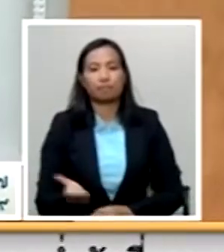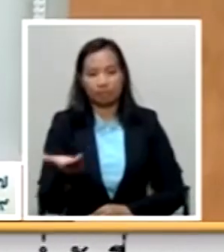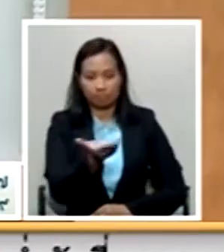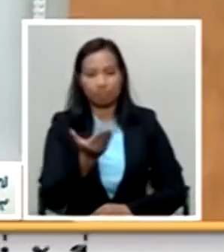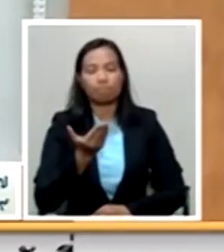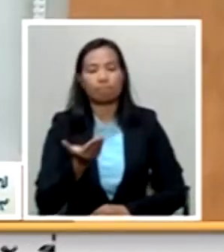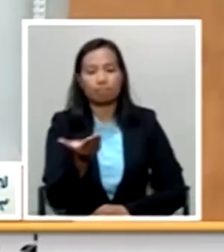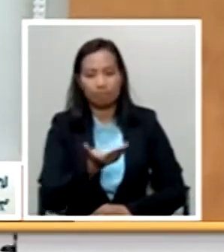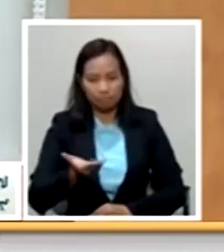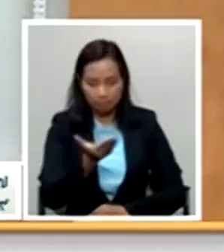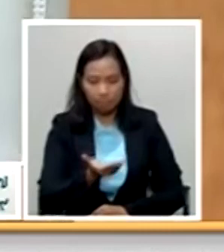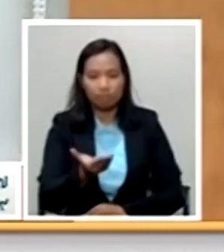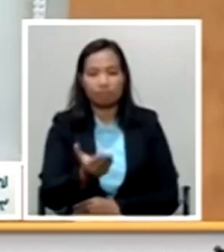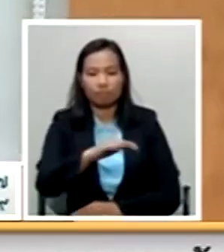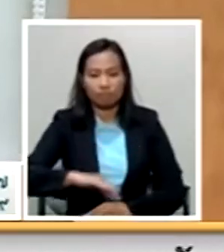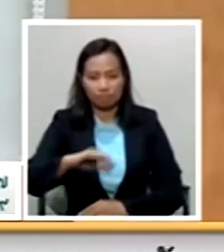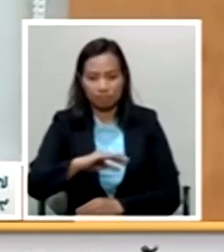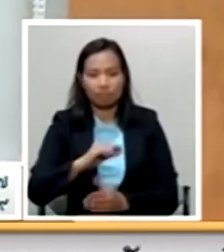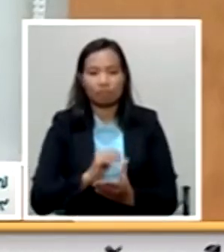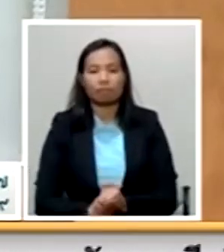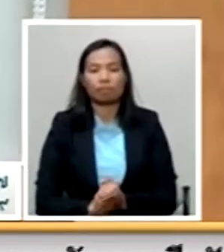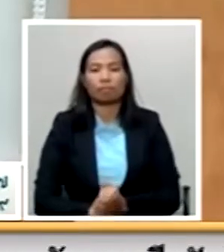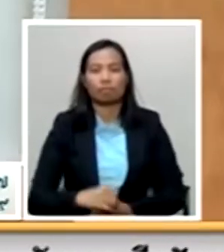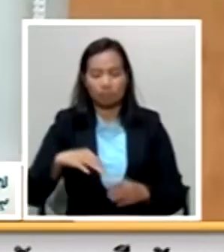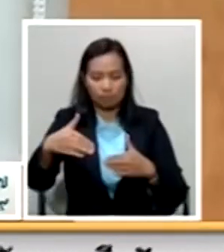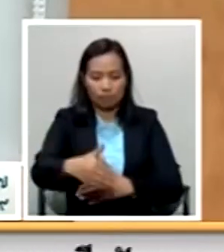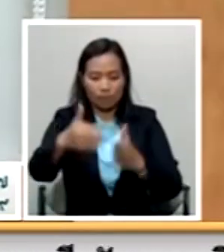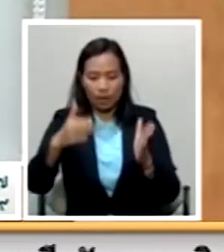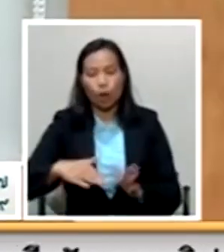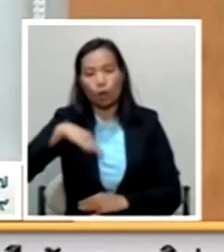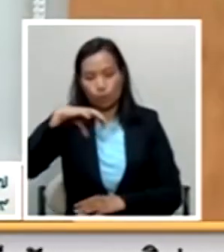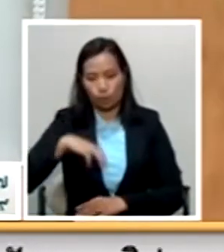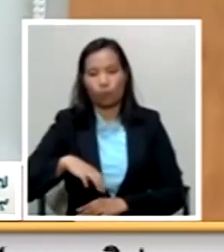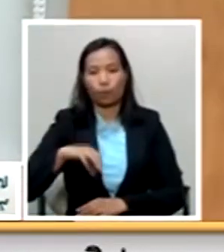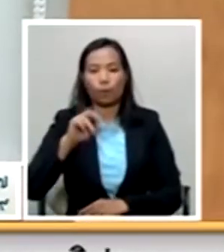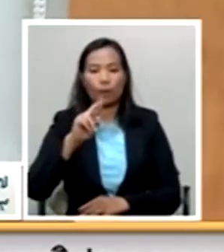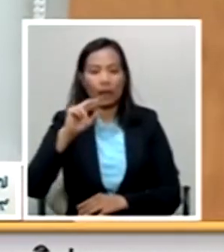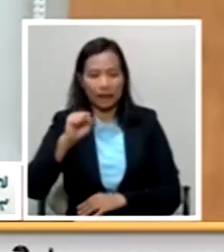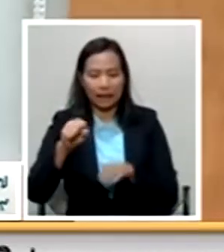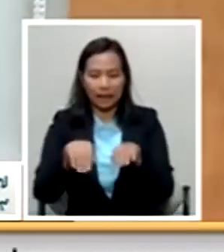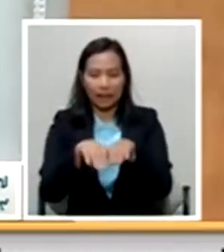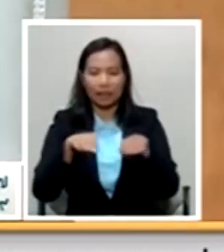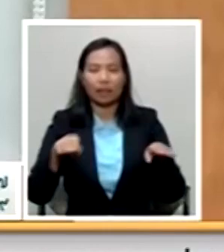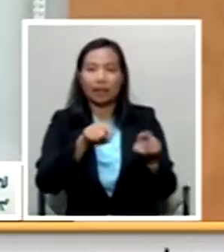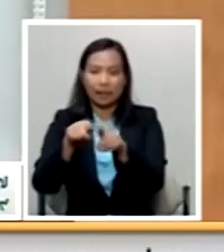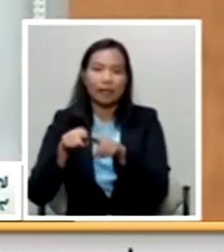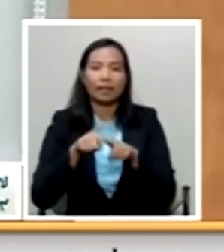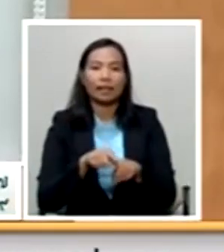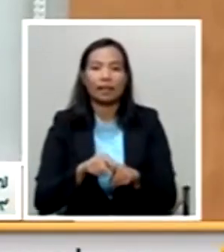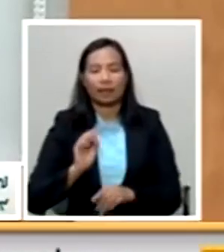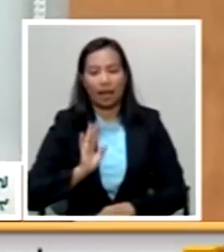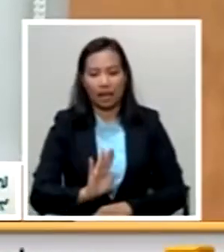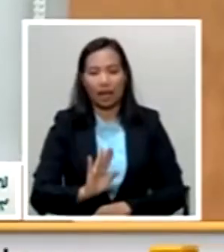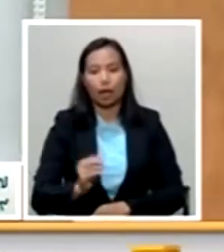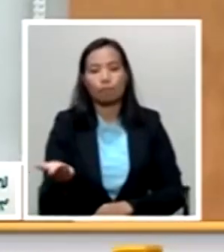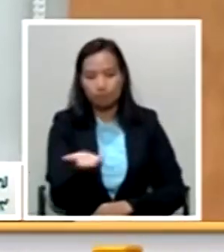กนอกห้องเพื่อให้สภาของท่านและของผมมีความเป็นมาตรฐานนะครับก็เรียนขอความ